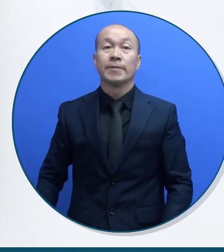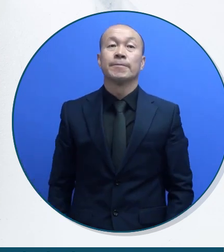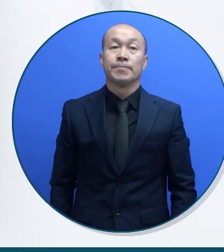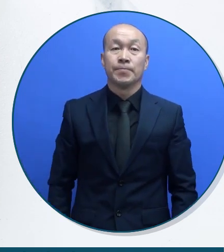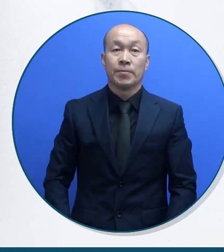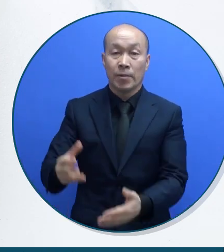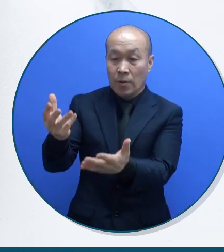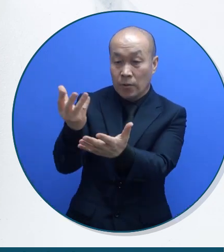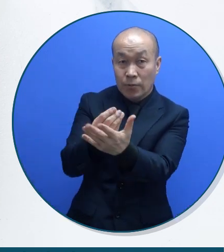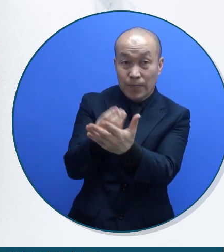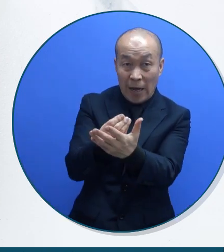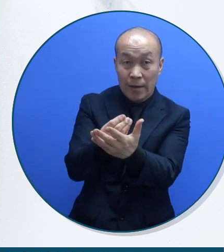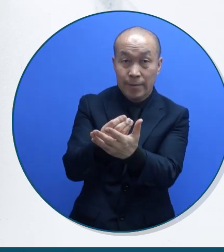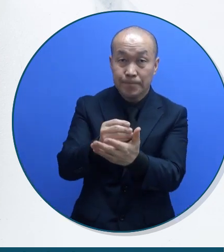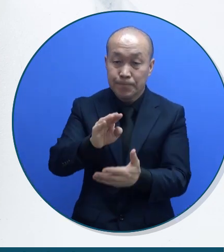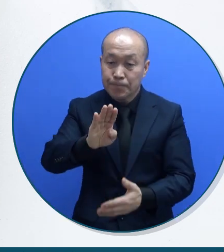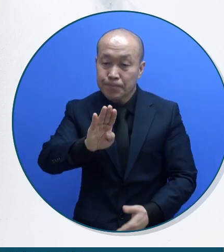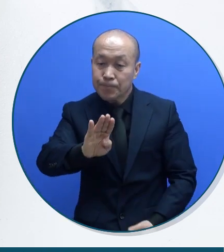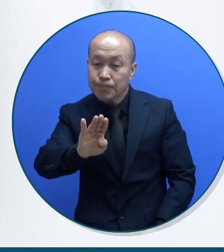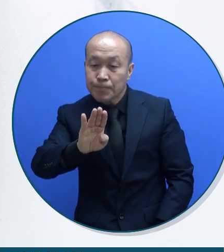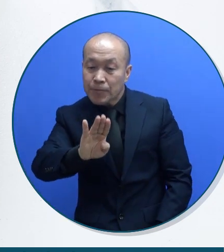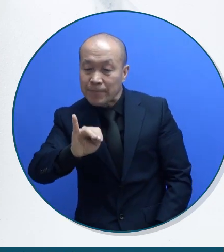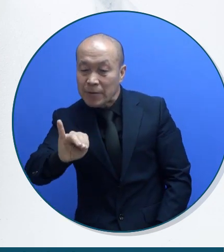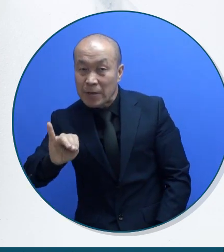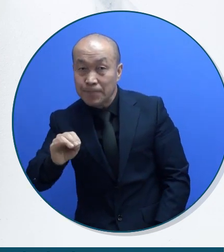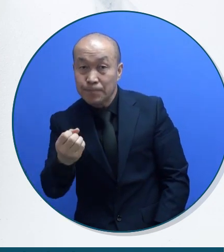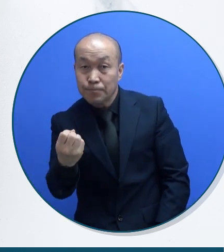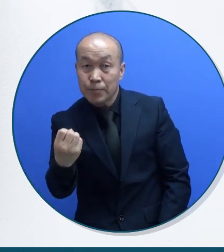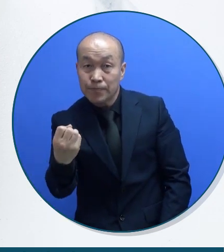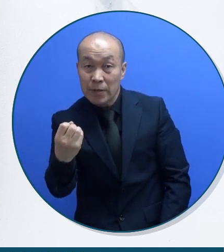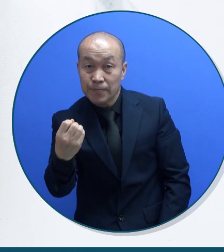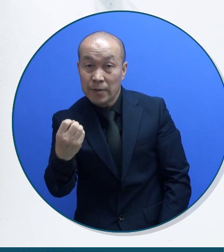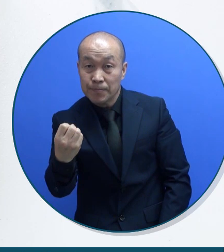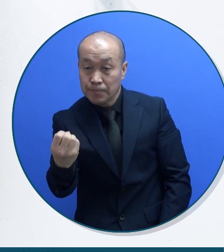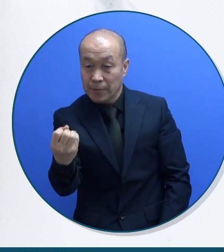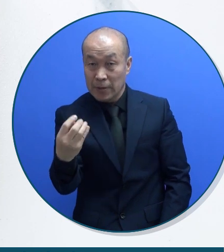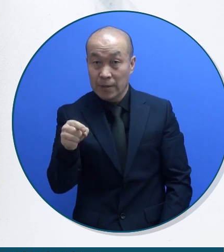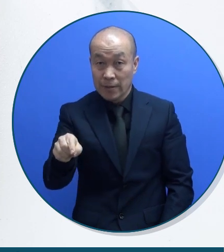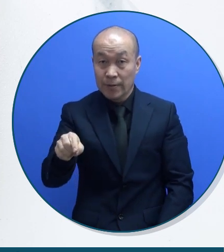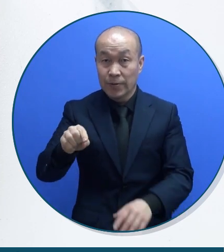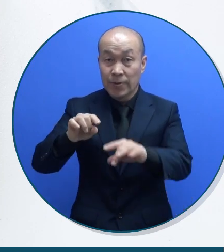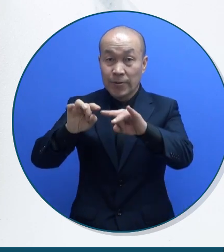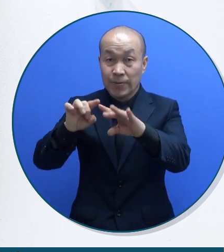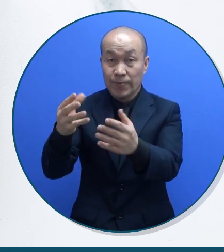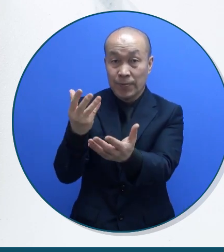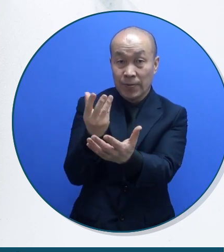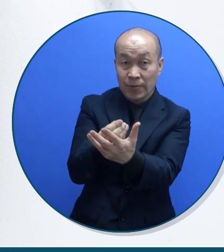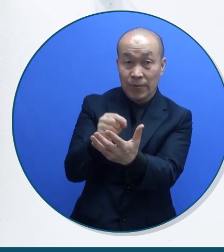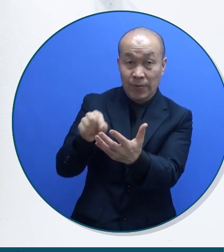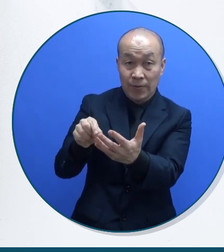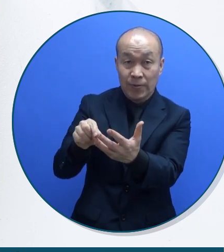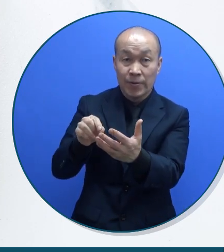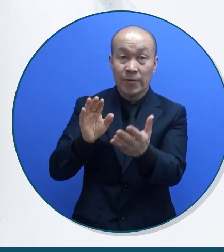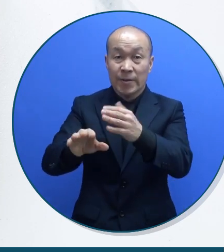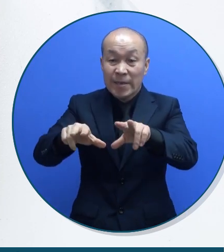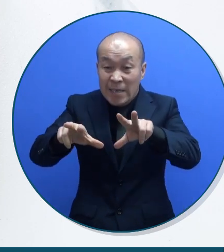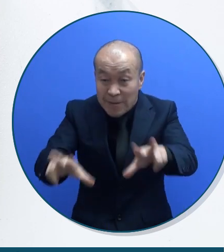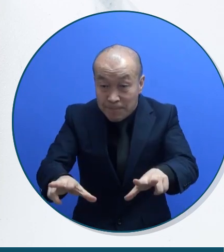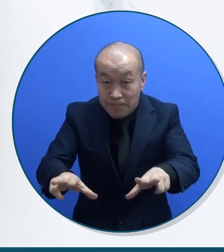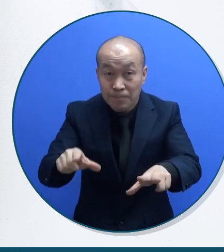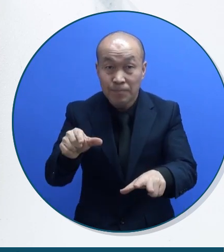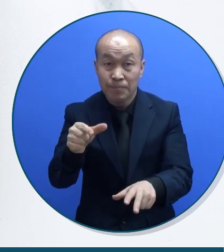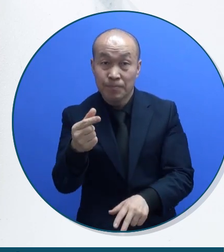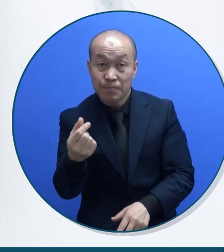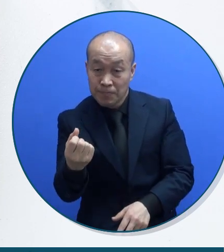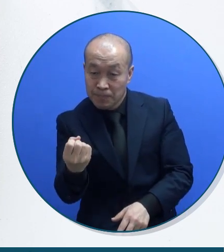충전이 끝나면 삐 하는 경고음과 함께 정기적 충격 버튼이 깜빡이고 지금 충격 버튼을 누르세요와 같은